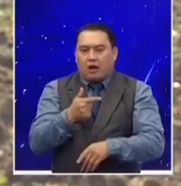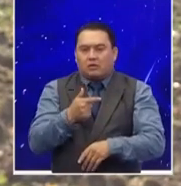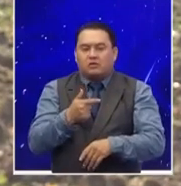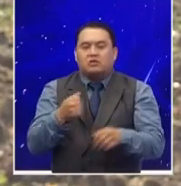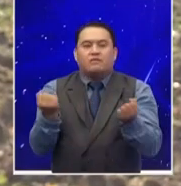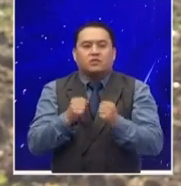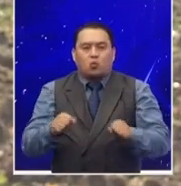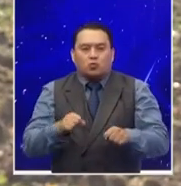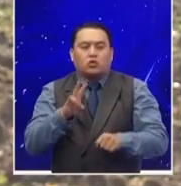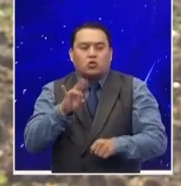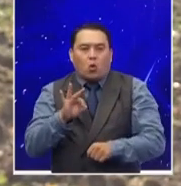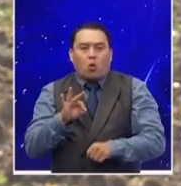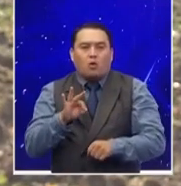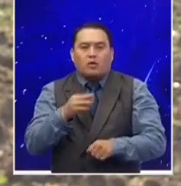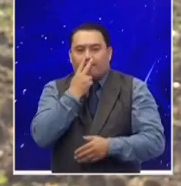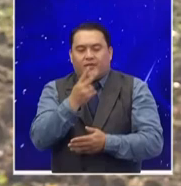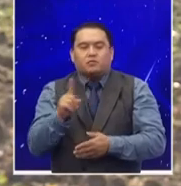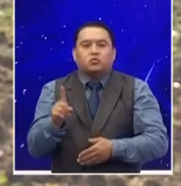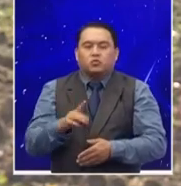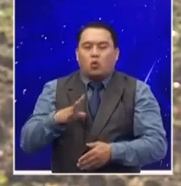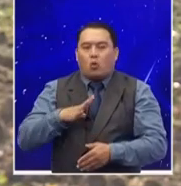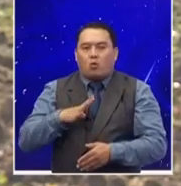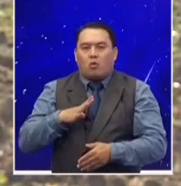Поэтому сейчас вот именно